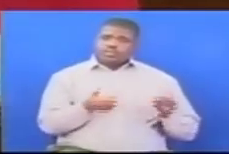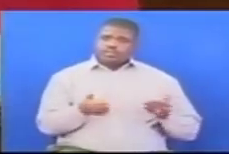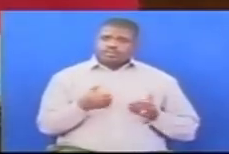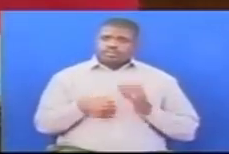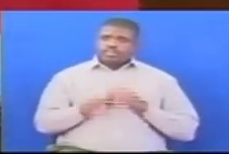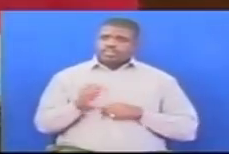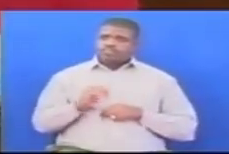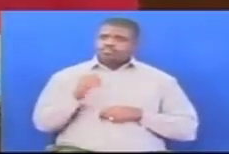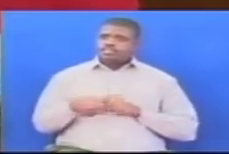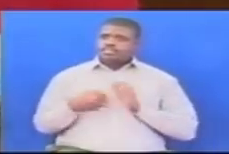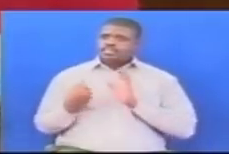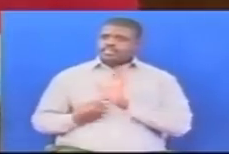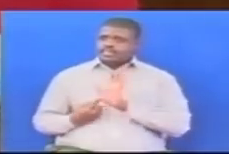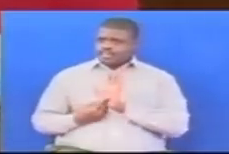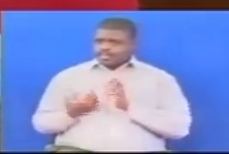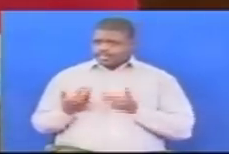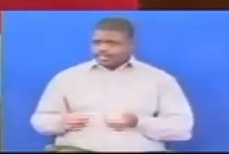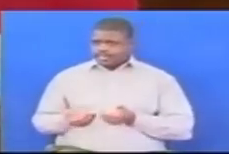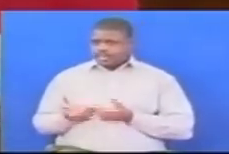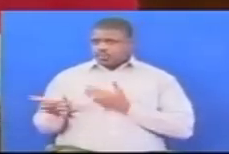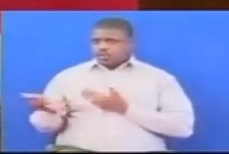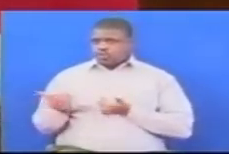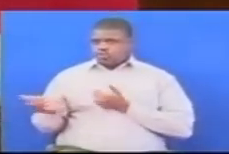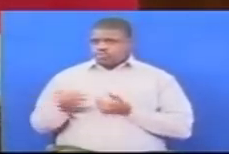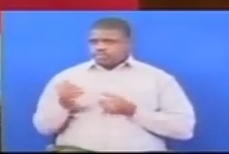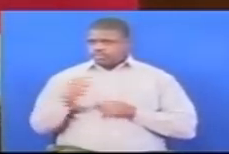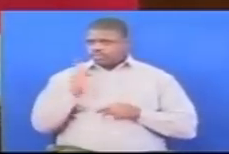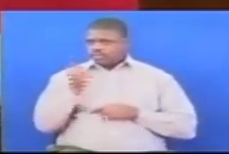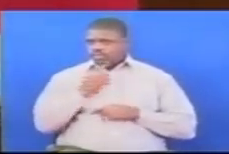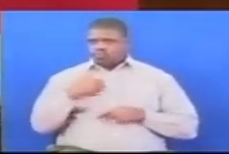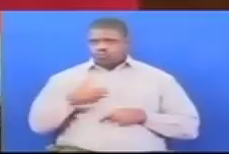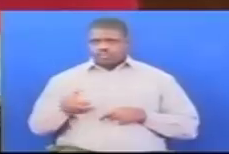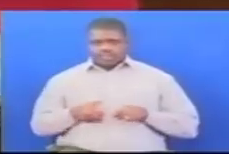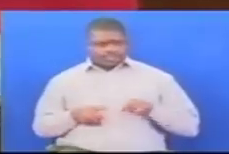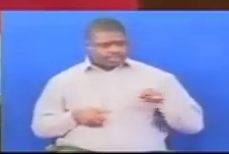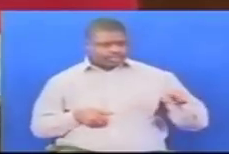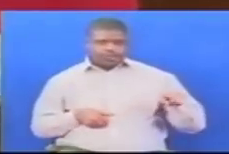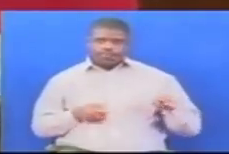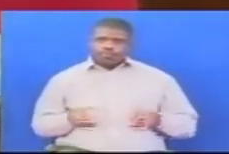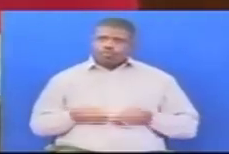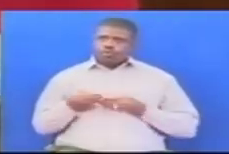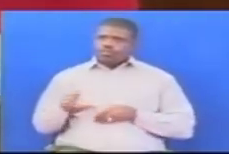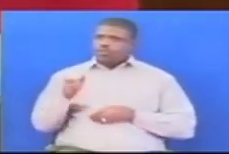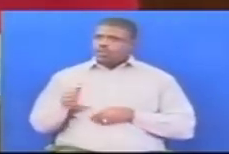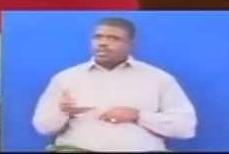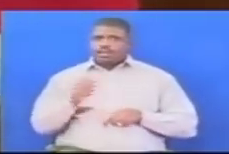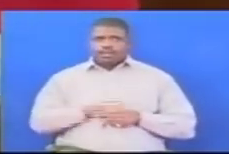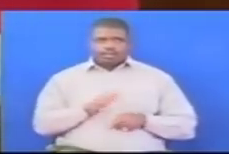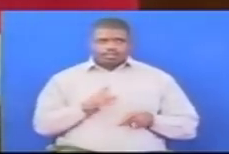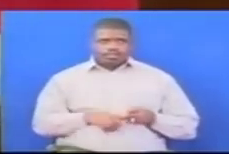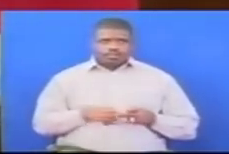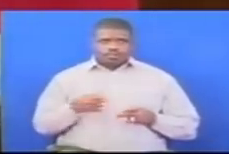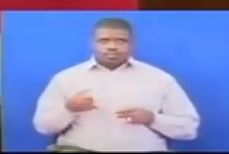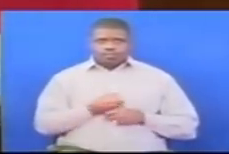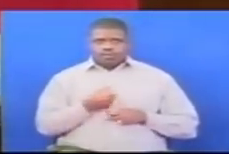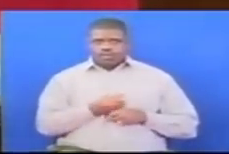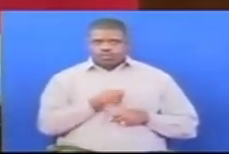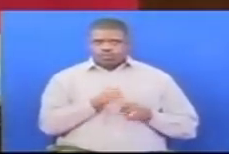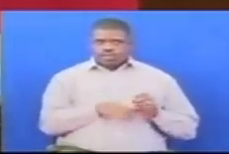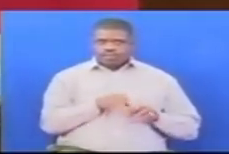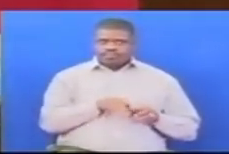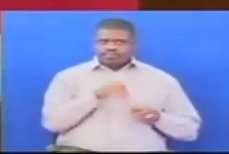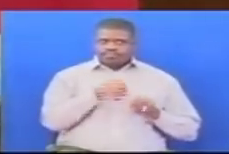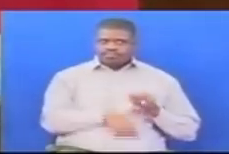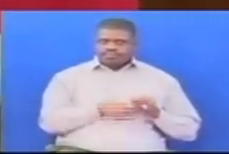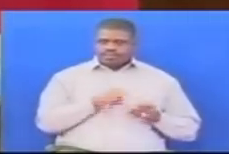ya miezi 6 sasa wanasubiri majibu ya wizara, waletewe wataalamu kwa ajili ya kufanya usanifu wa kina.